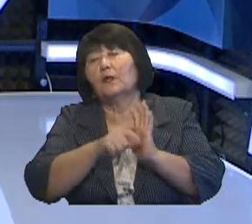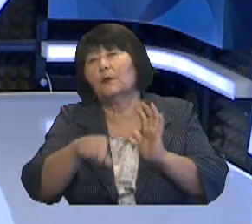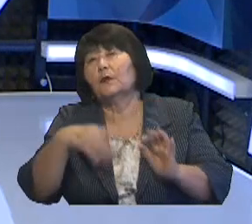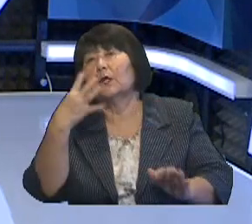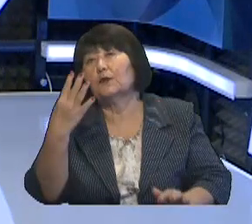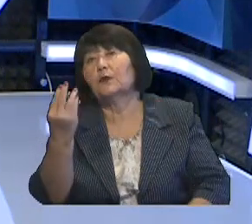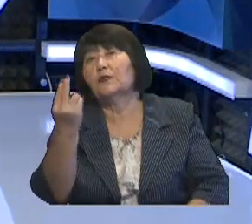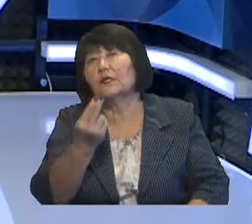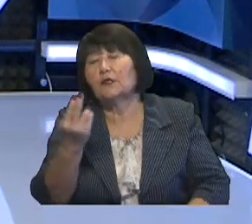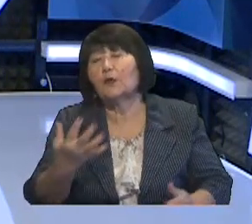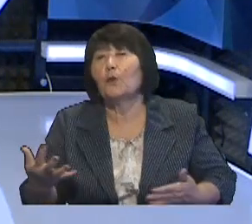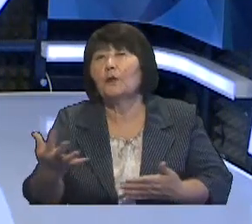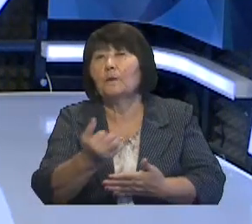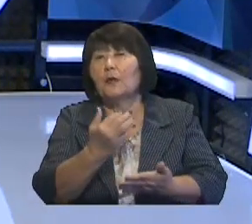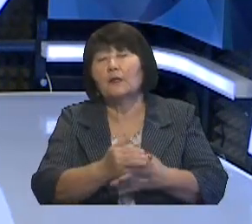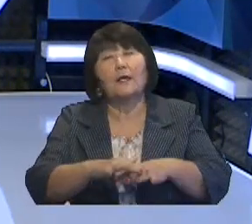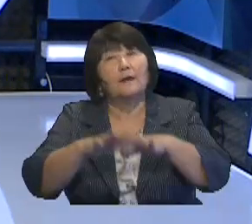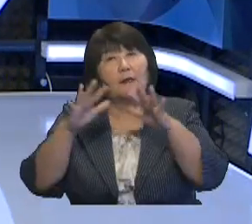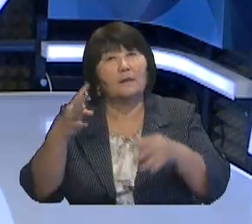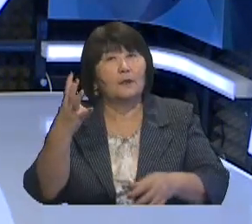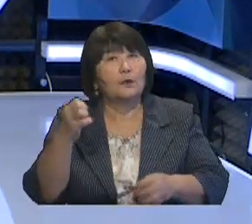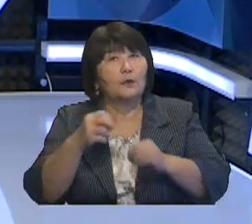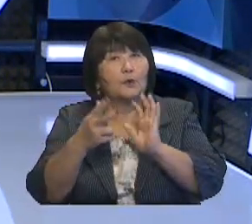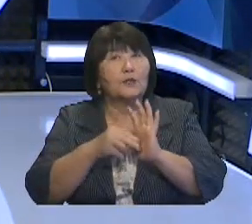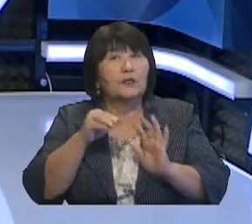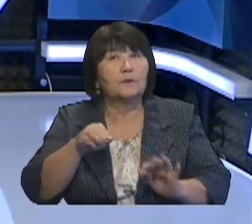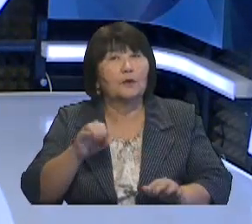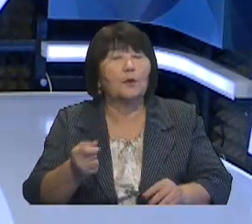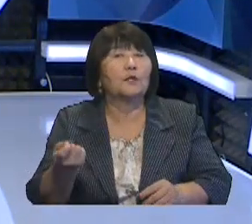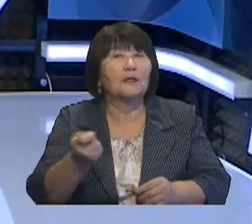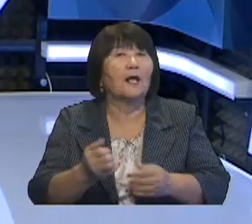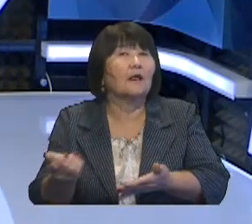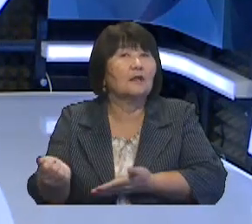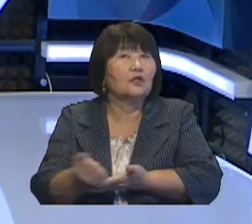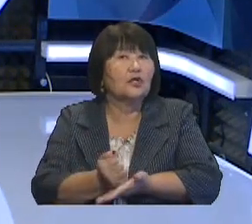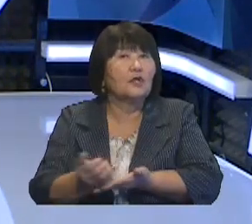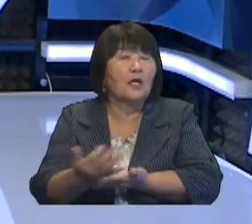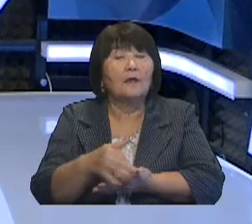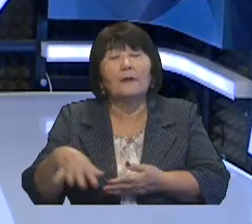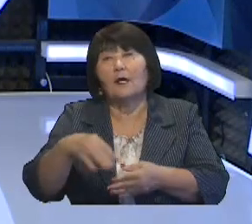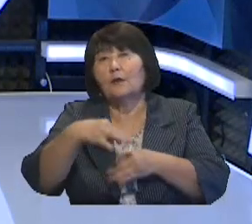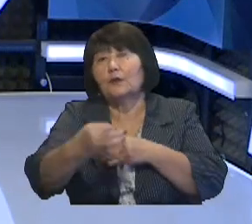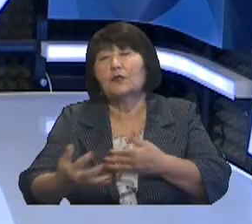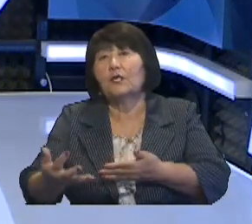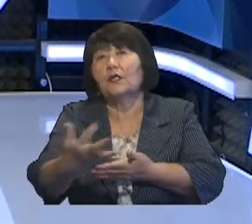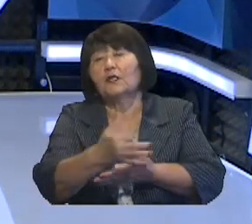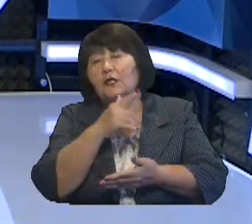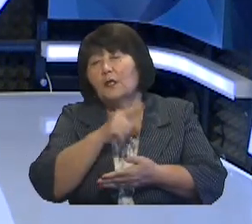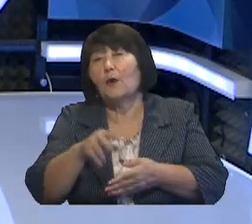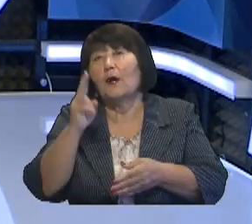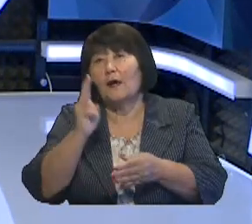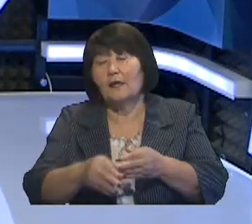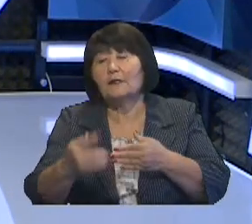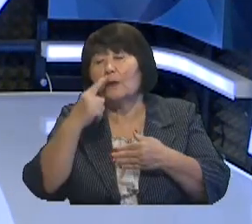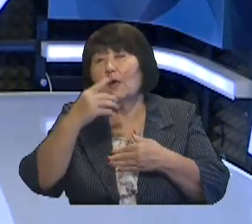56,4 центнерден өнім алынуда. Қамбаға 418 мың тонна дақыл жиналған. Осылайша аймағымызда күзгі жиын терім науқаны